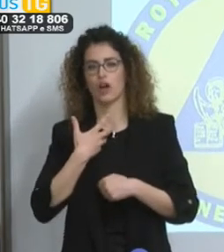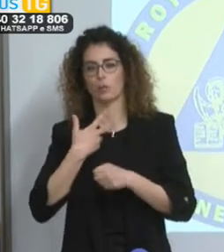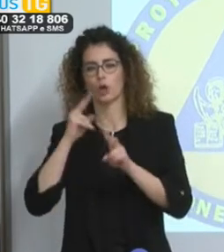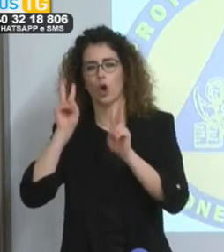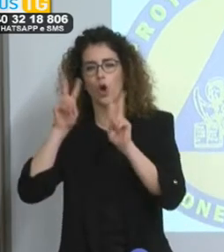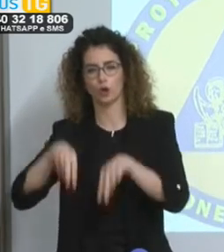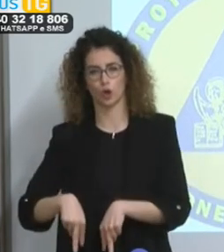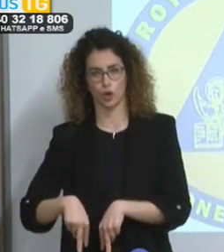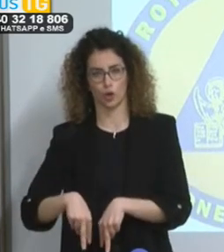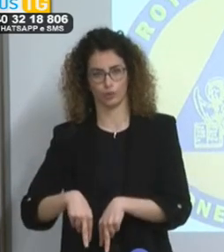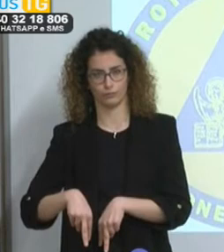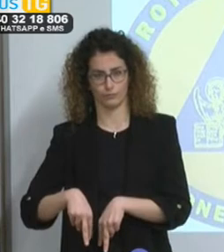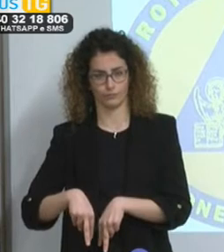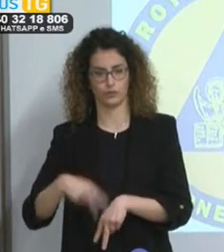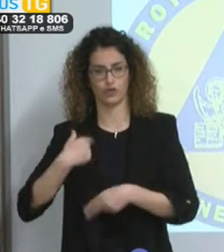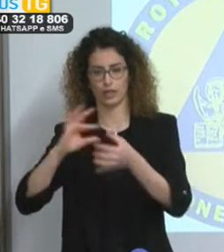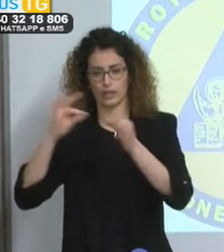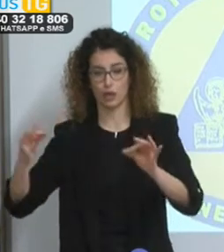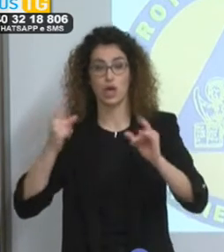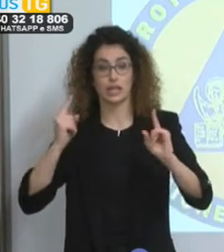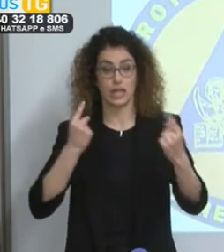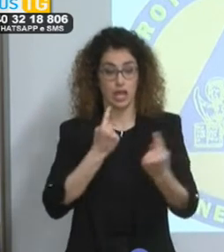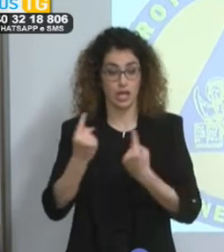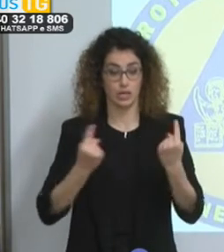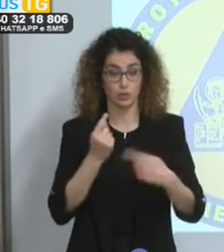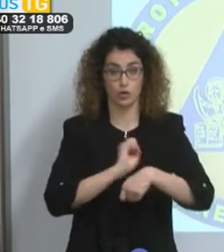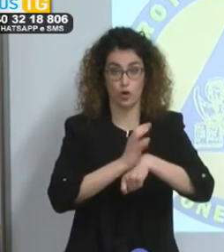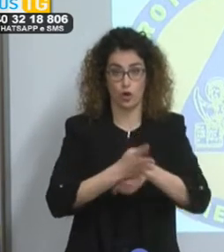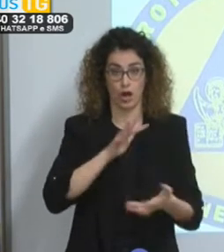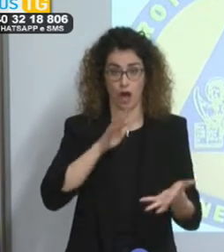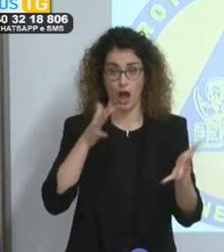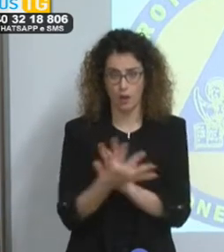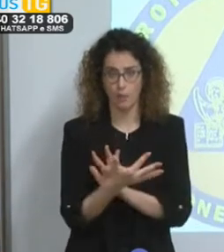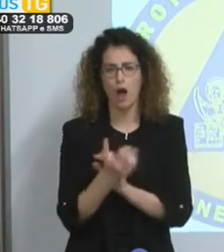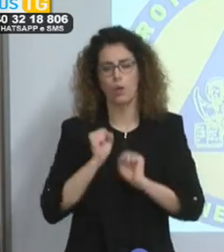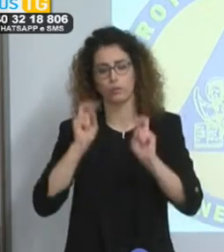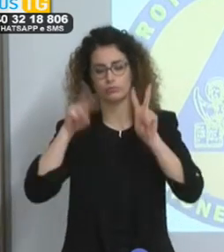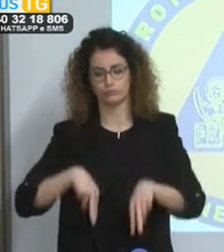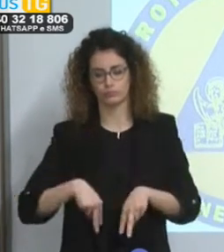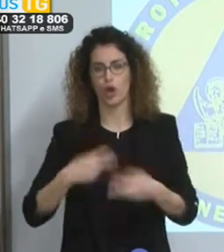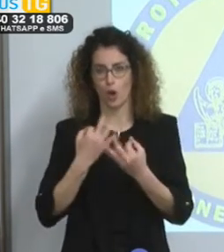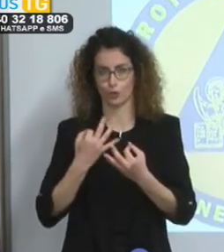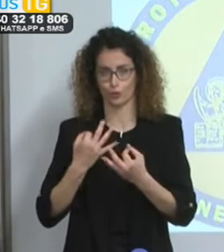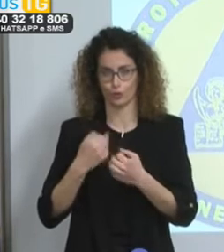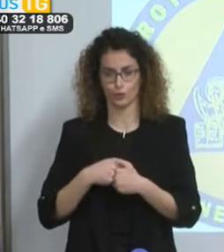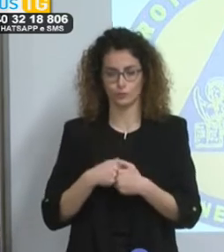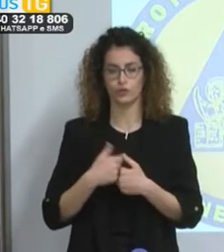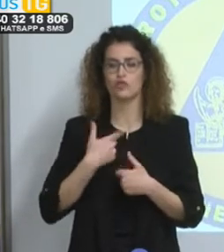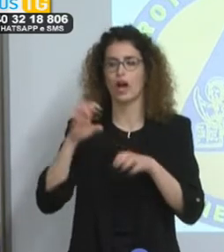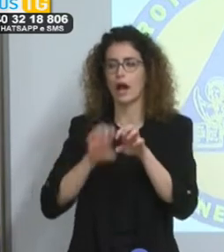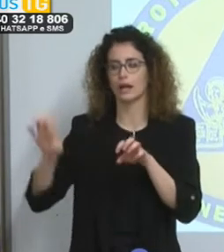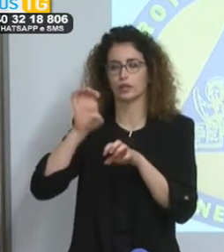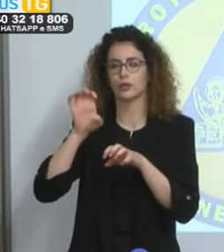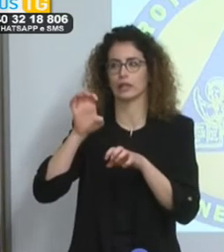si modificheranno le condizioni epidemiologiche, è giusto che si prenda in mano anche questo argomento. Ci sono regioni che hanno più